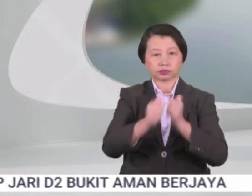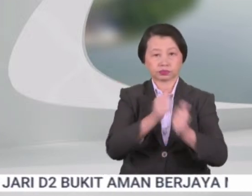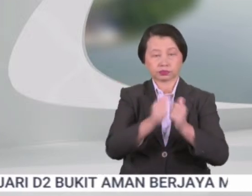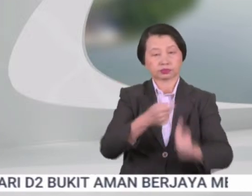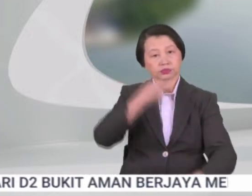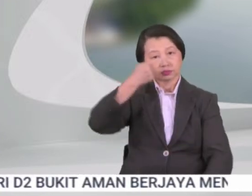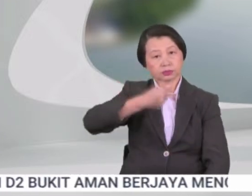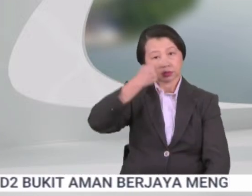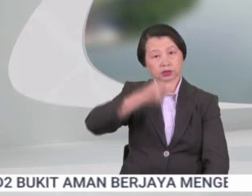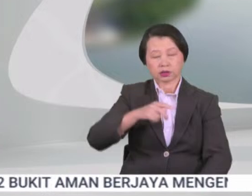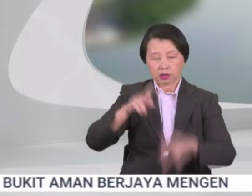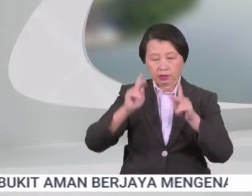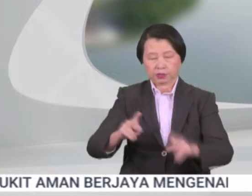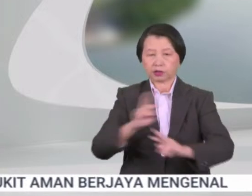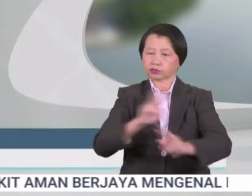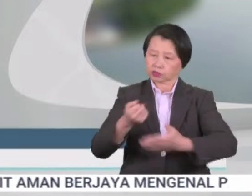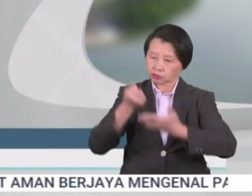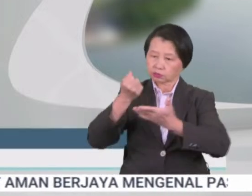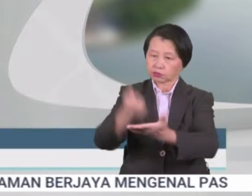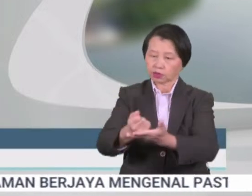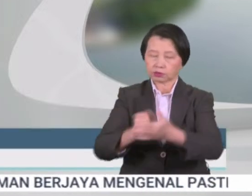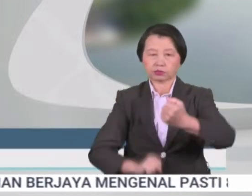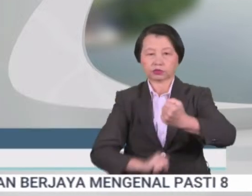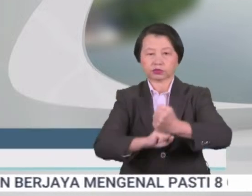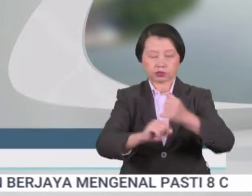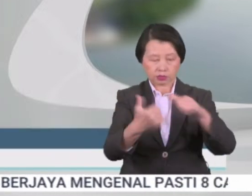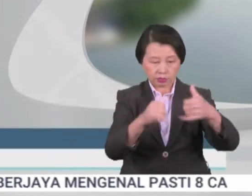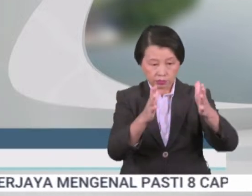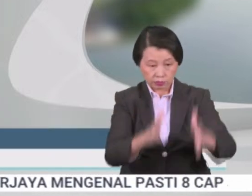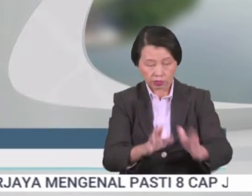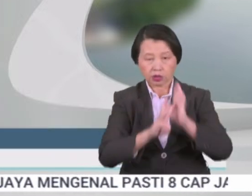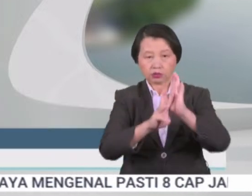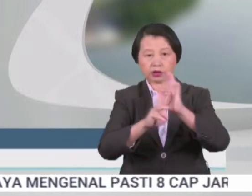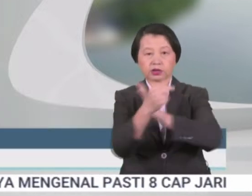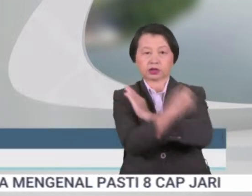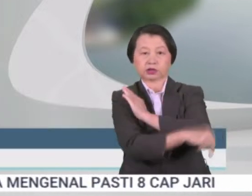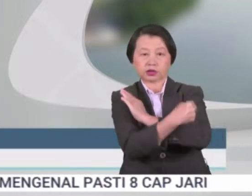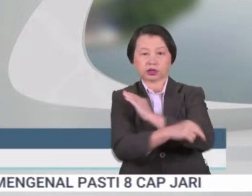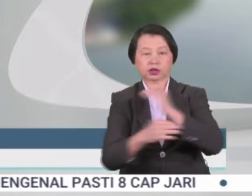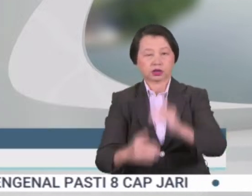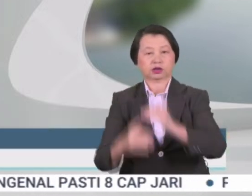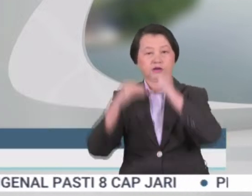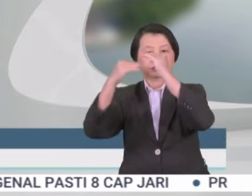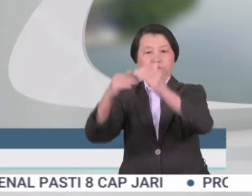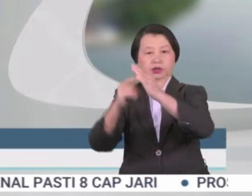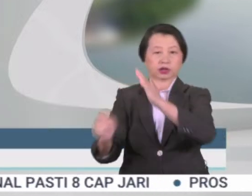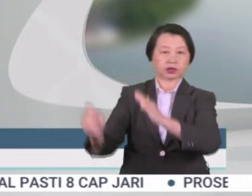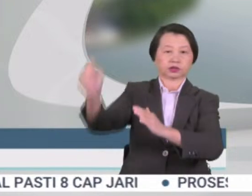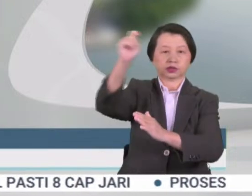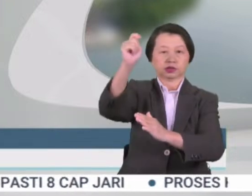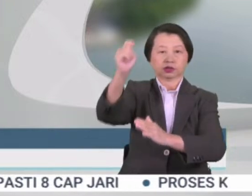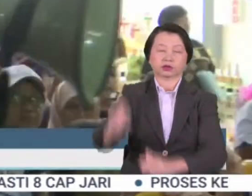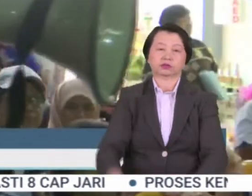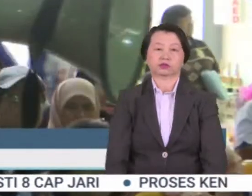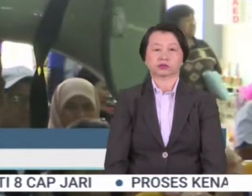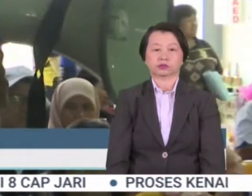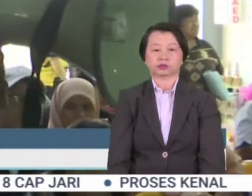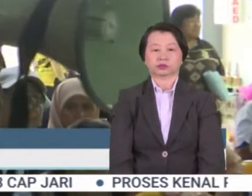Rendan berkata pihaknya sedia membantu dan menyokong para atlet untuk mewakili negeri ke peringkat lebih